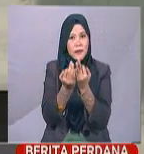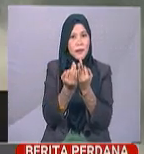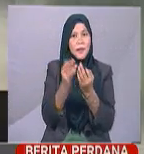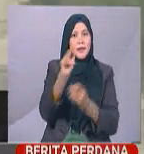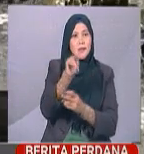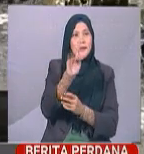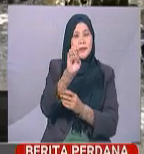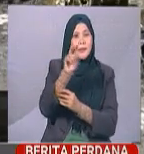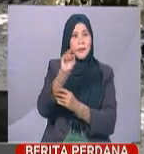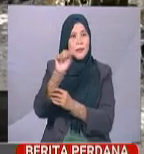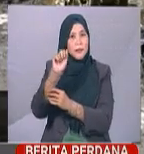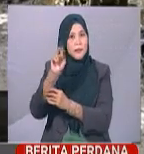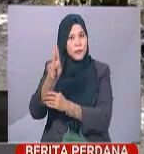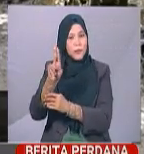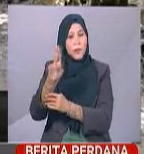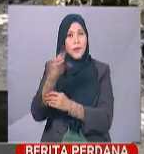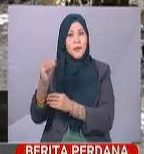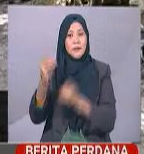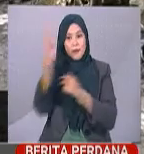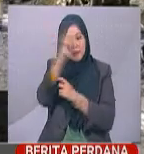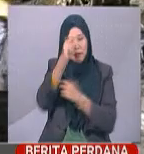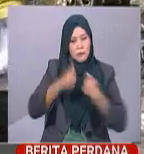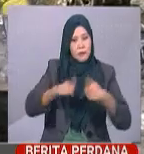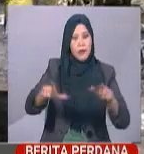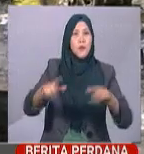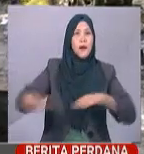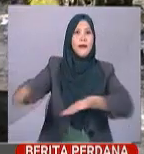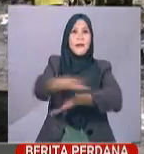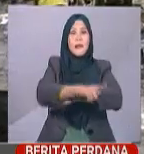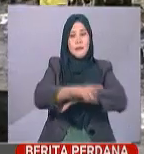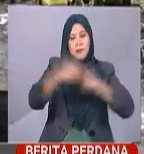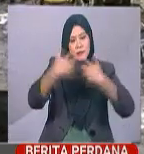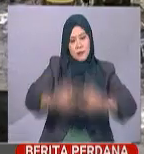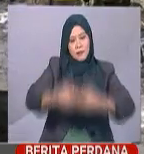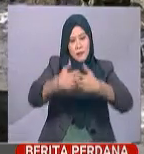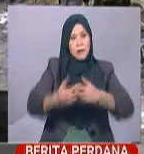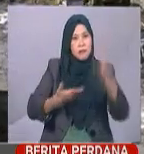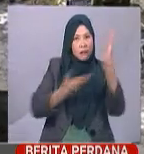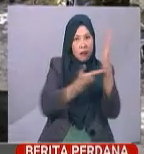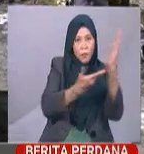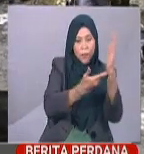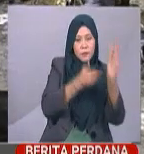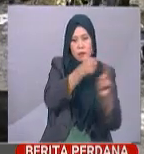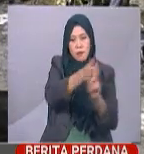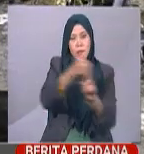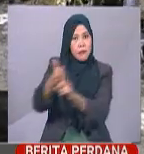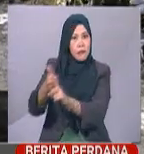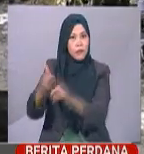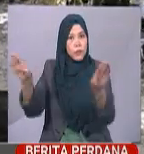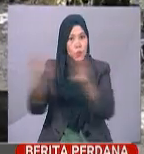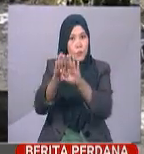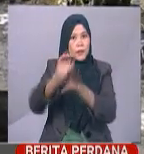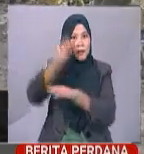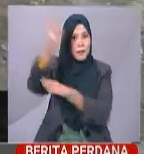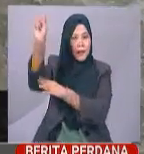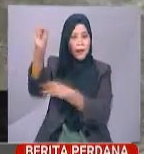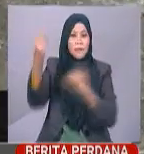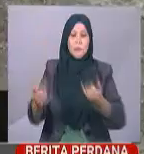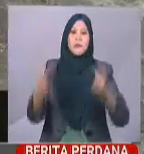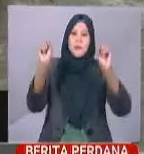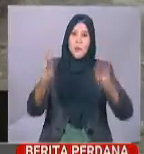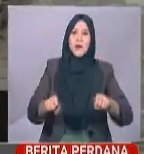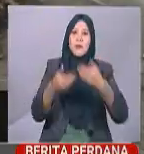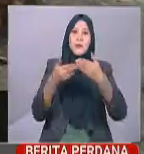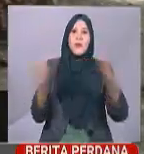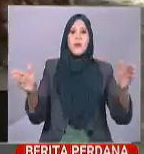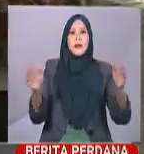Jumat lalu kerajaan Negeri membenarkan smule ladang dan kilang sawit yang diarah tutup di enam daerah di Sabah beroperasi